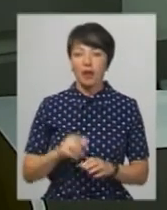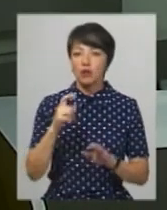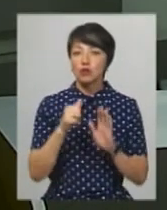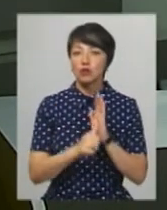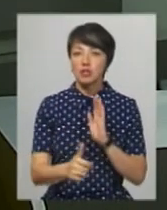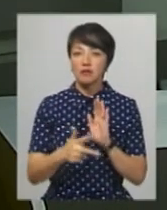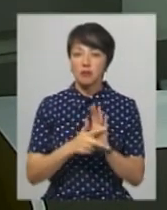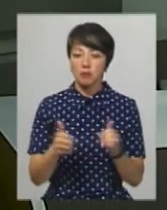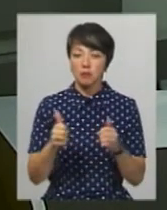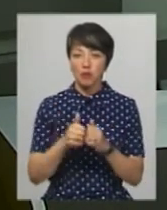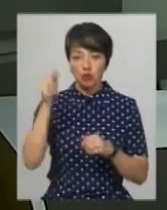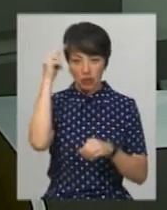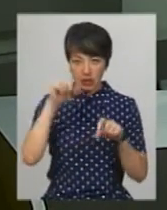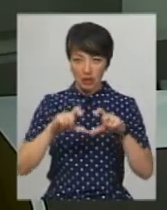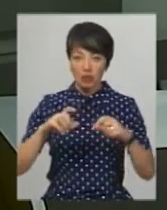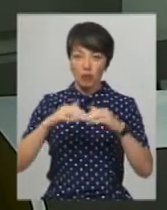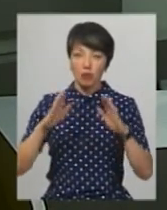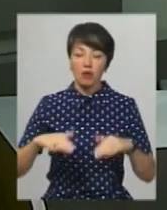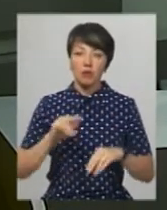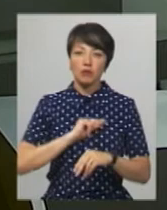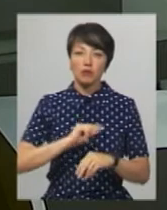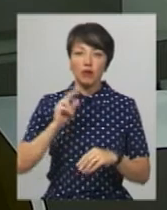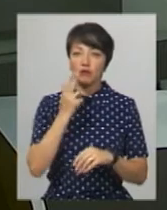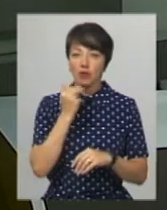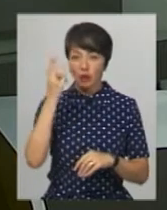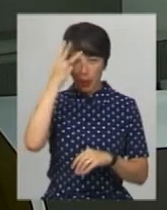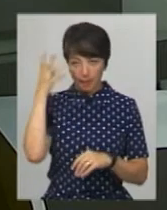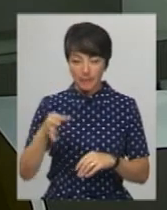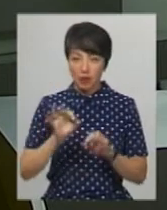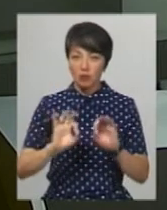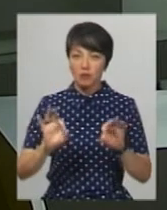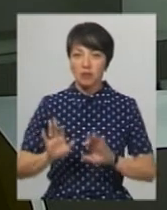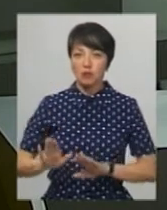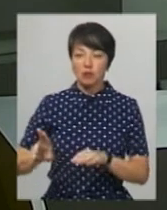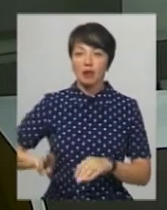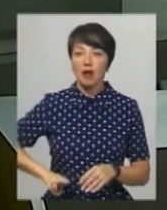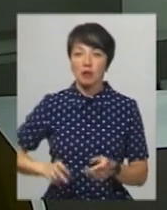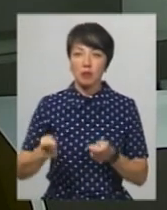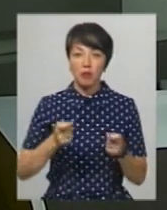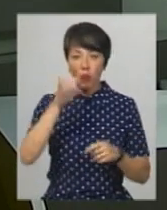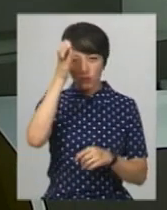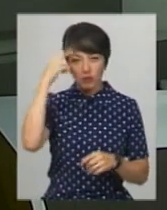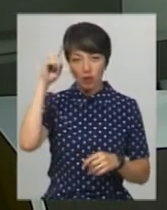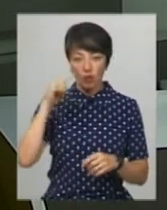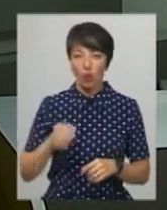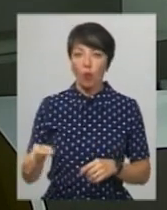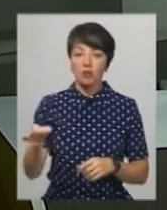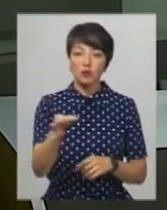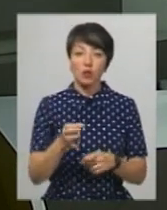168 пришкільних таборів працювали в червні на Хмельниччині. Про це розповіла заступник директора Департаменту освіти та науки